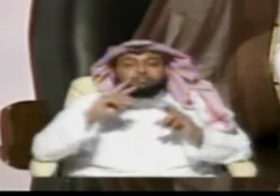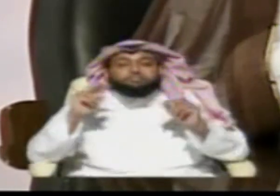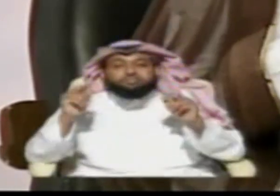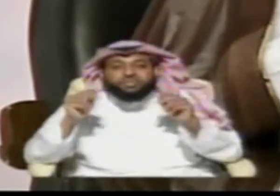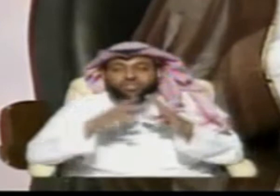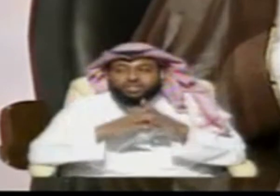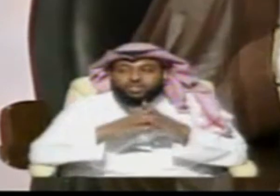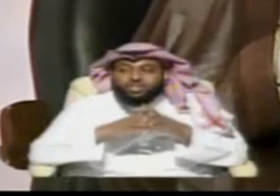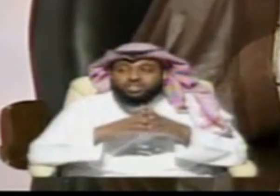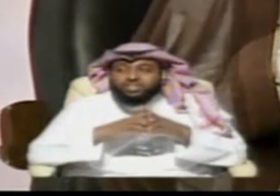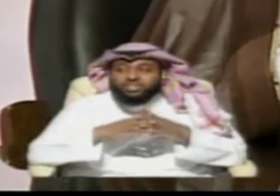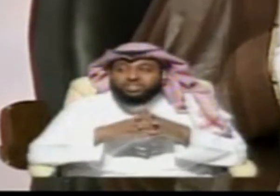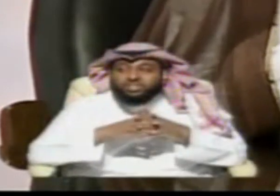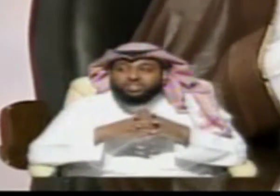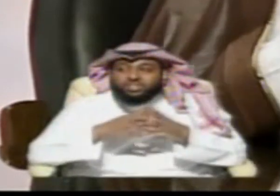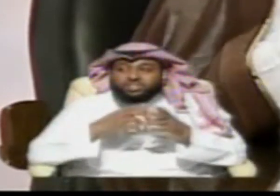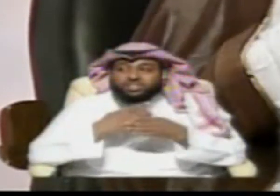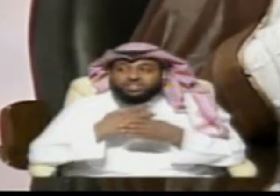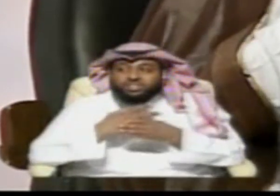وقربها من الرجال لأجل الصلاة،